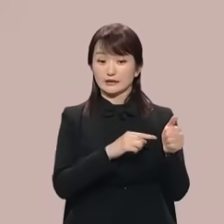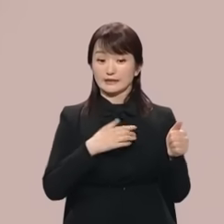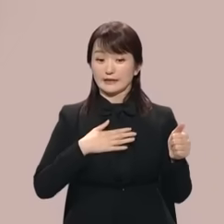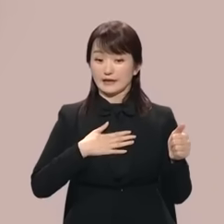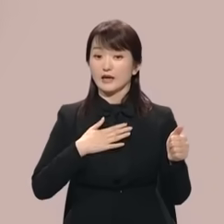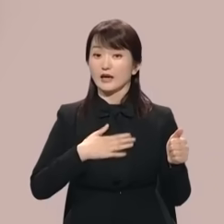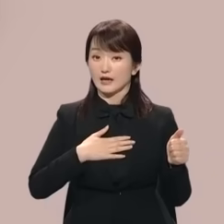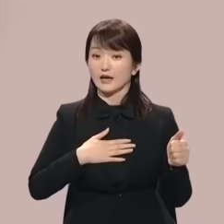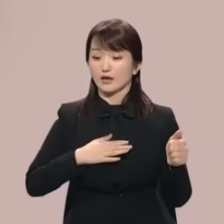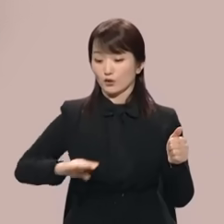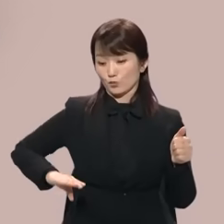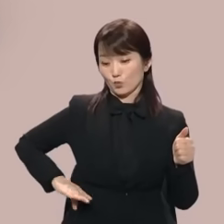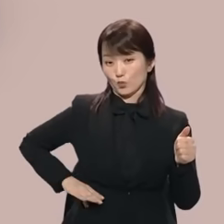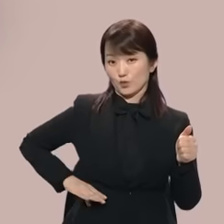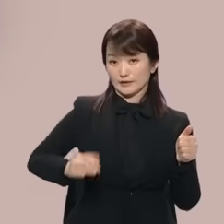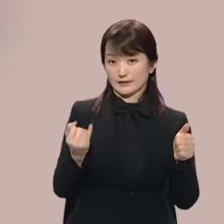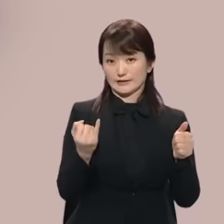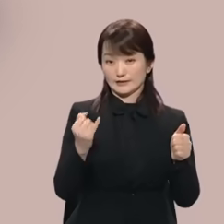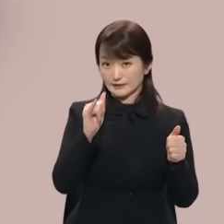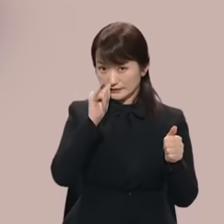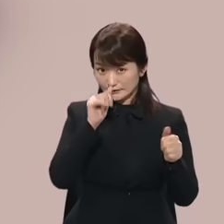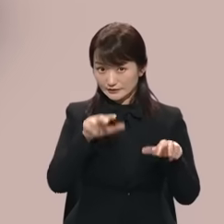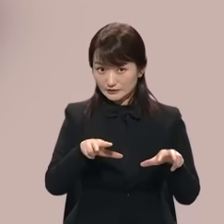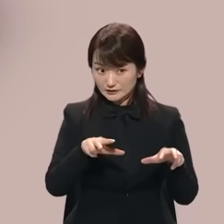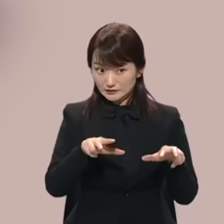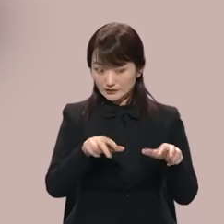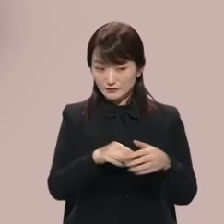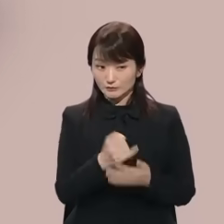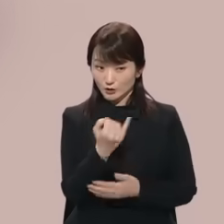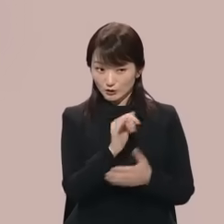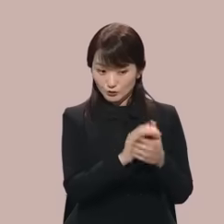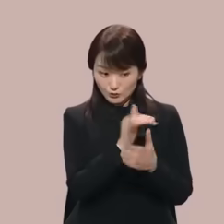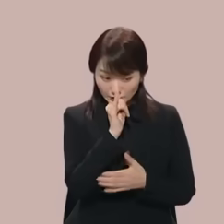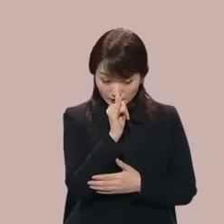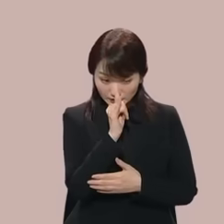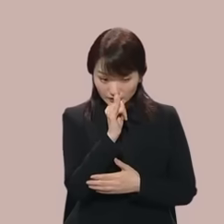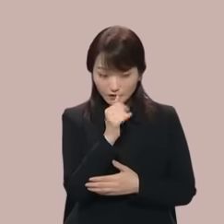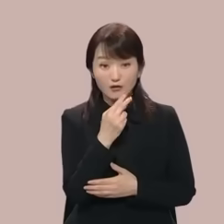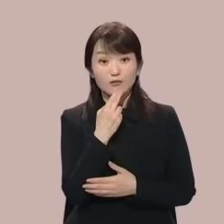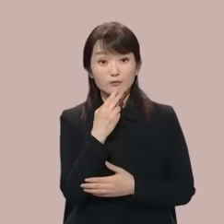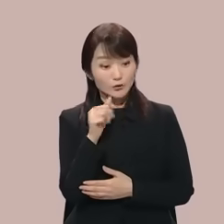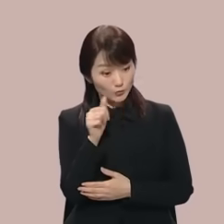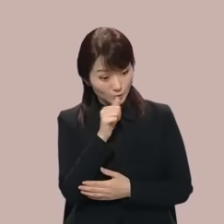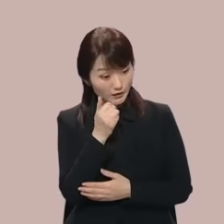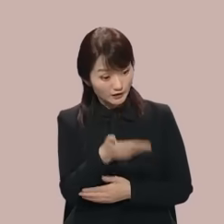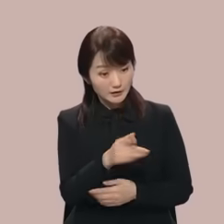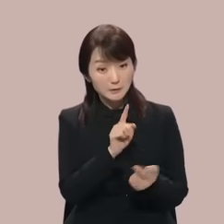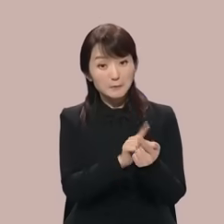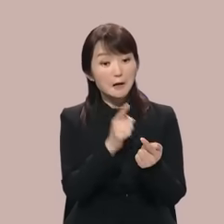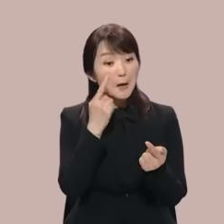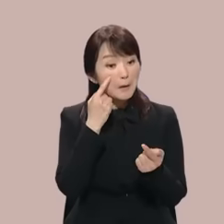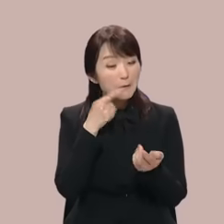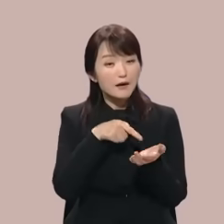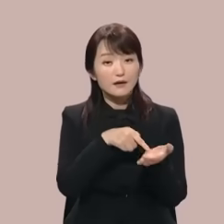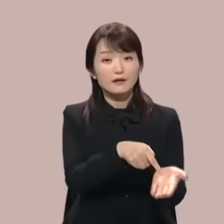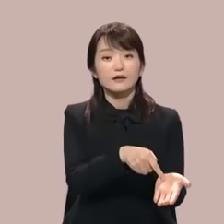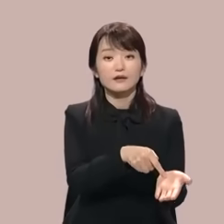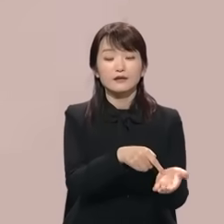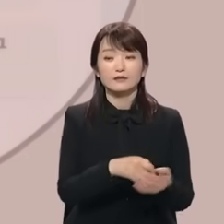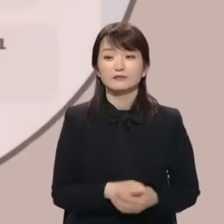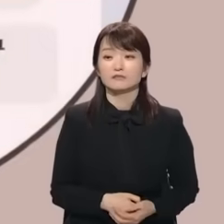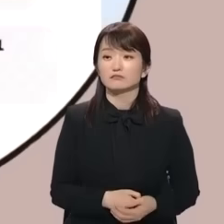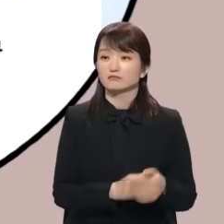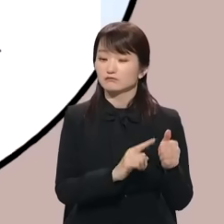알고 있는 뭐 모델 여성이 있는데 혹시 지금 만나는 여자 친구 있냐 없으면 소개해 줄테니까 한번 만나 봐라 제안을 하는 겁니다